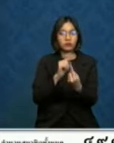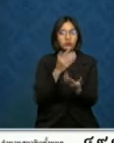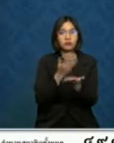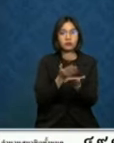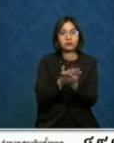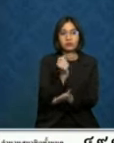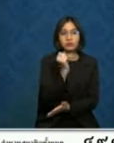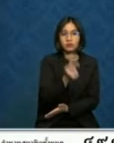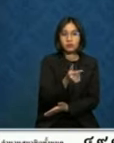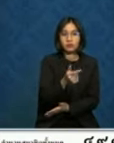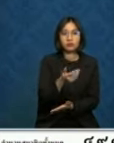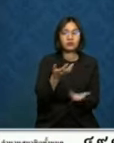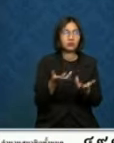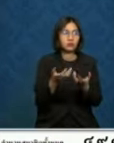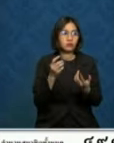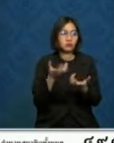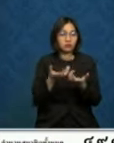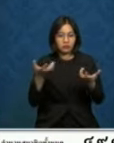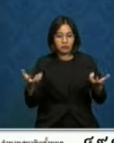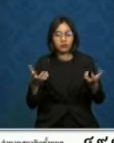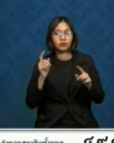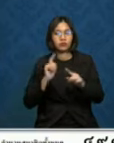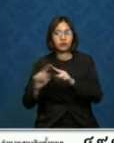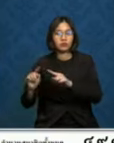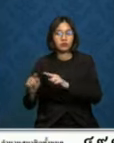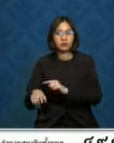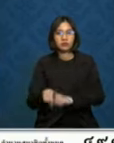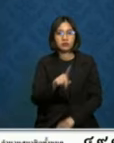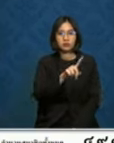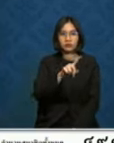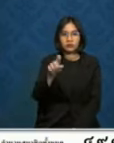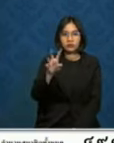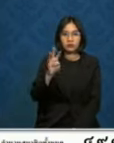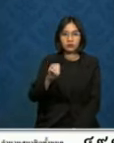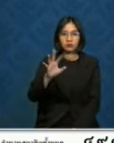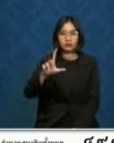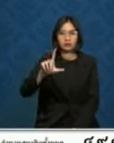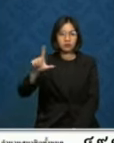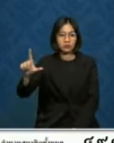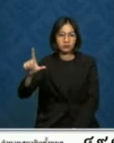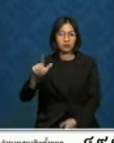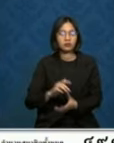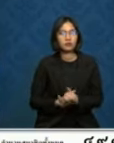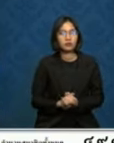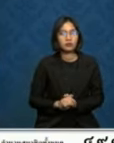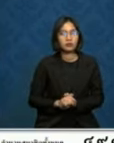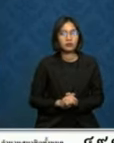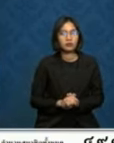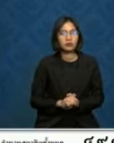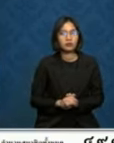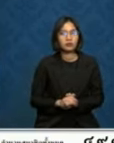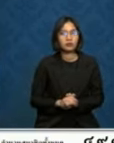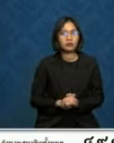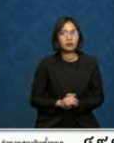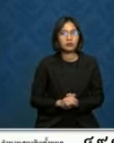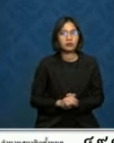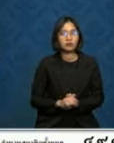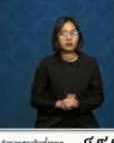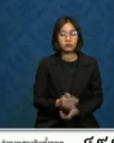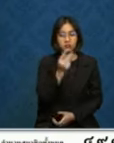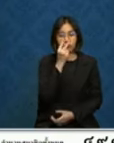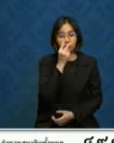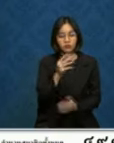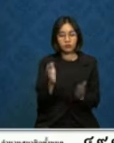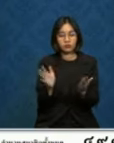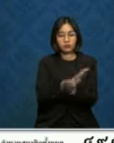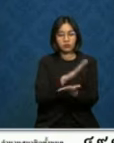แทนค่าใช้สอยและวัสดุจำนวน145ล้านบาทท่านประธานครับผมเข้าไปดูในเ